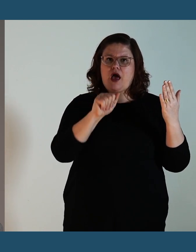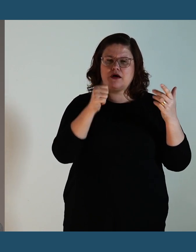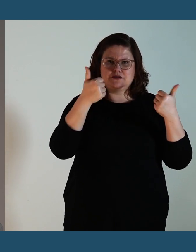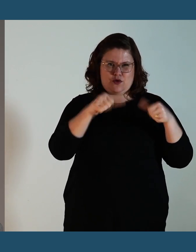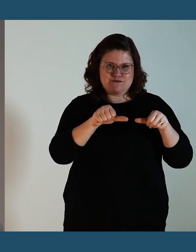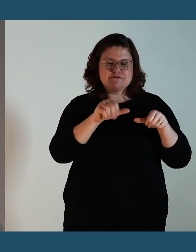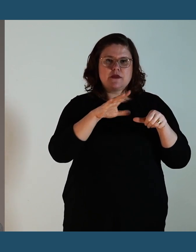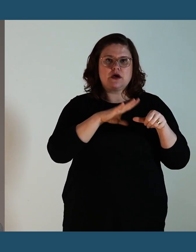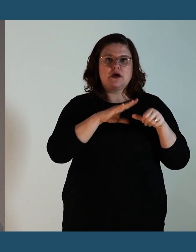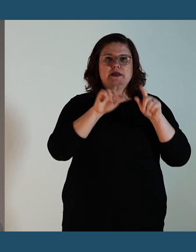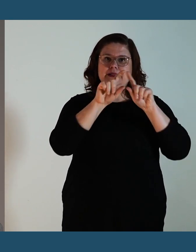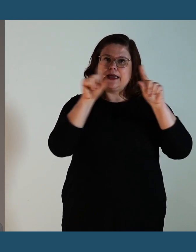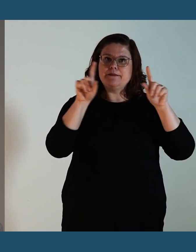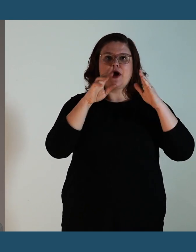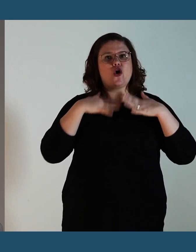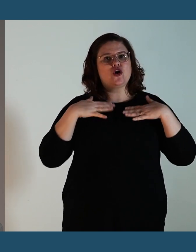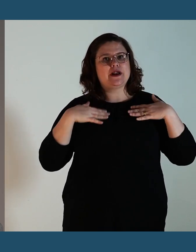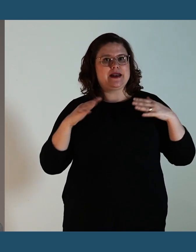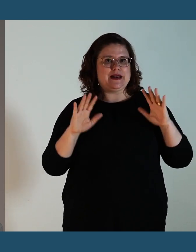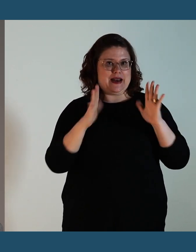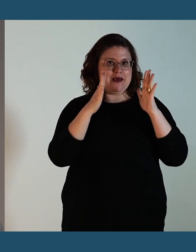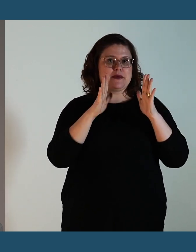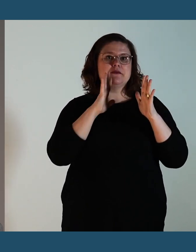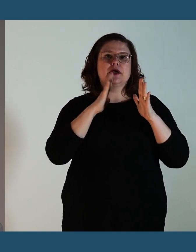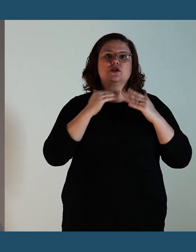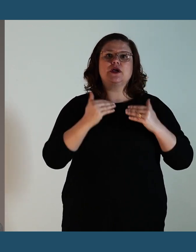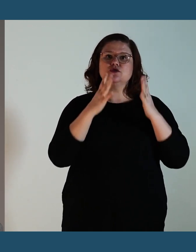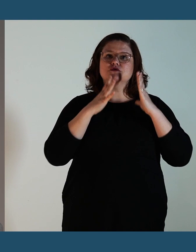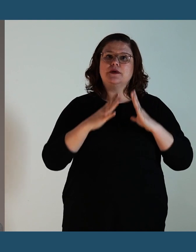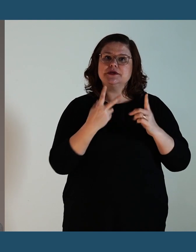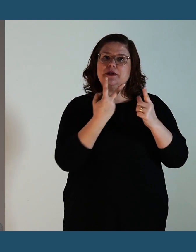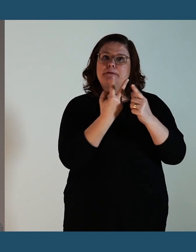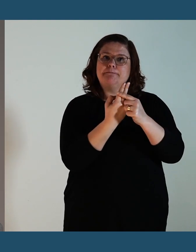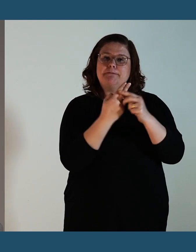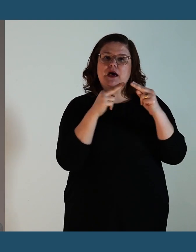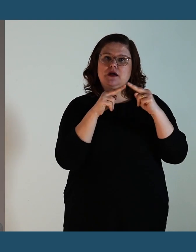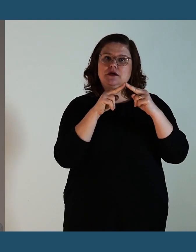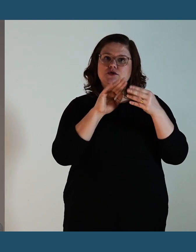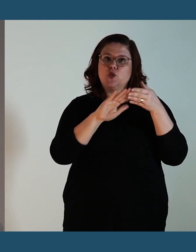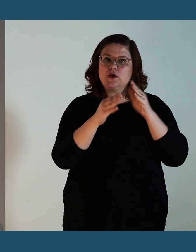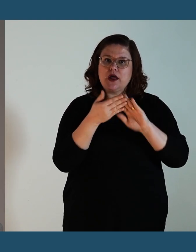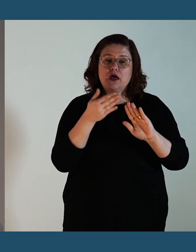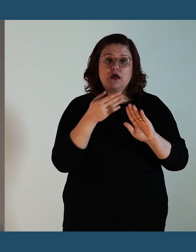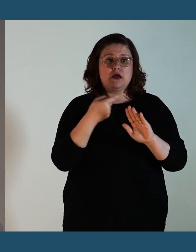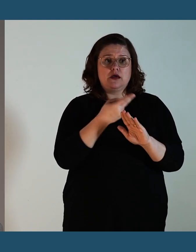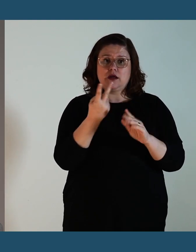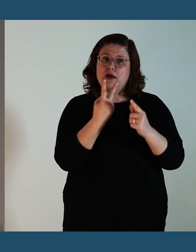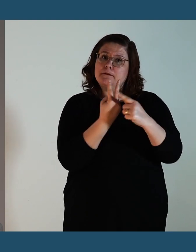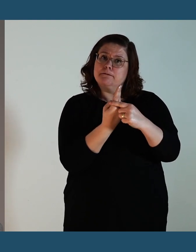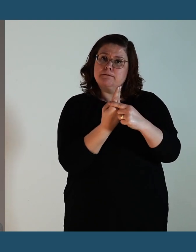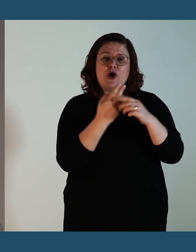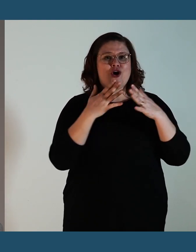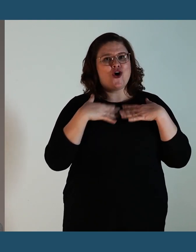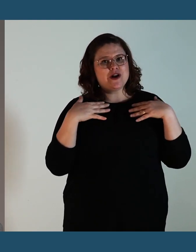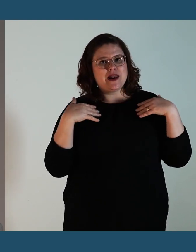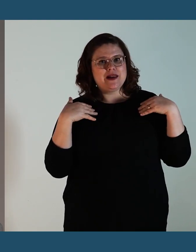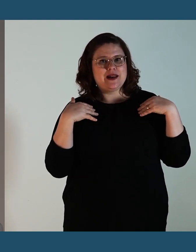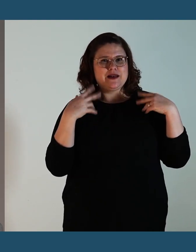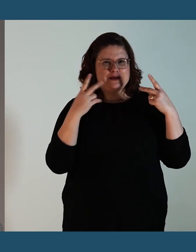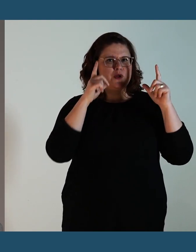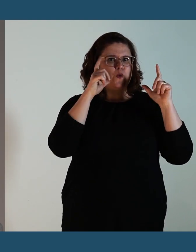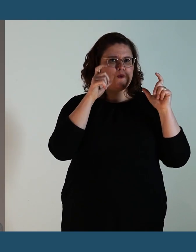mikä kertoo kehitysvammaisten ihmisten parisuhteista, siitä, miten onnellisia he on yhdessä näissä. Ja niin